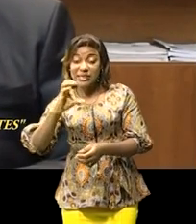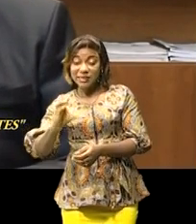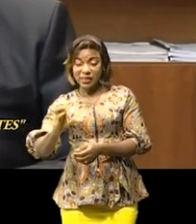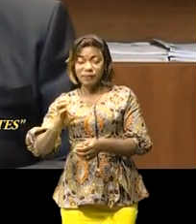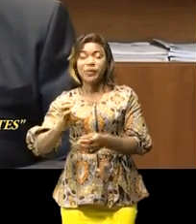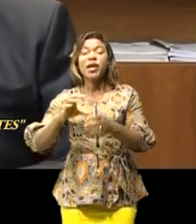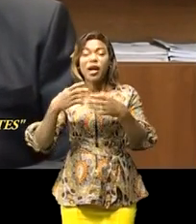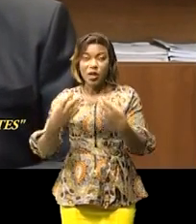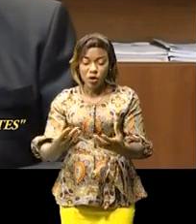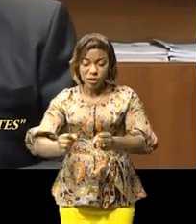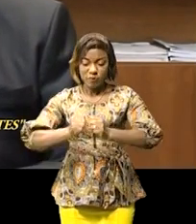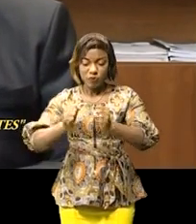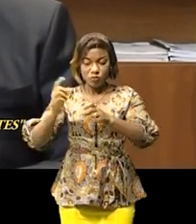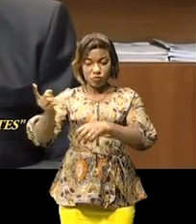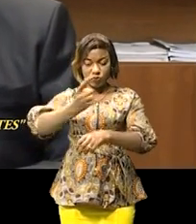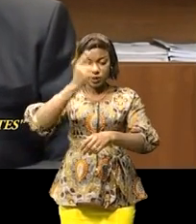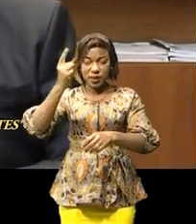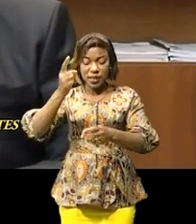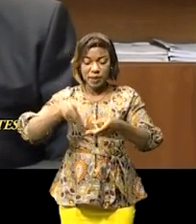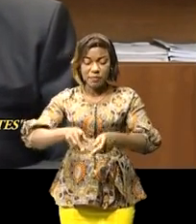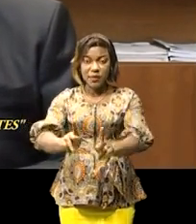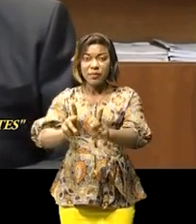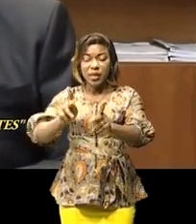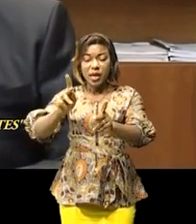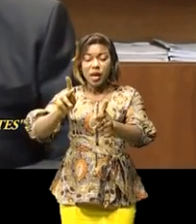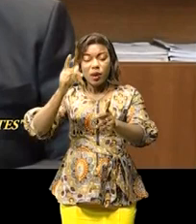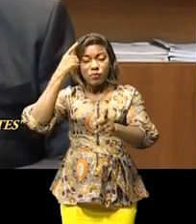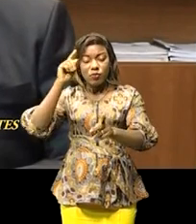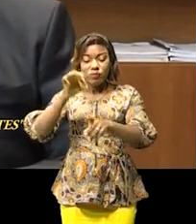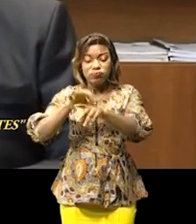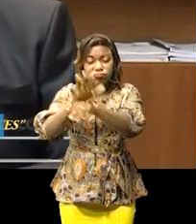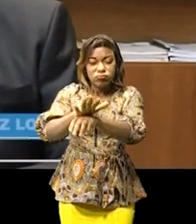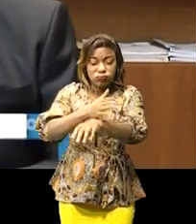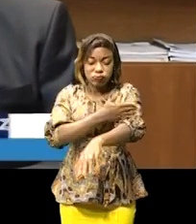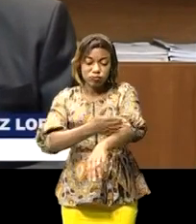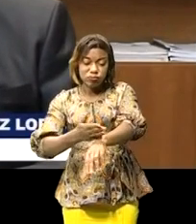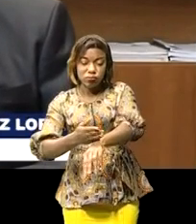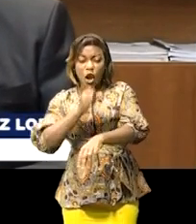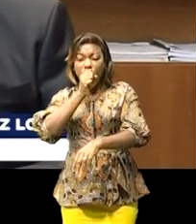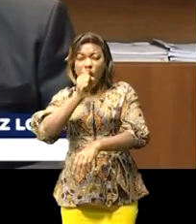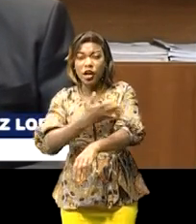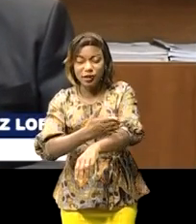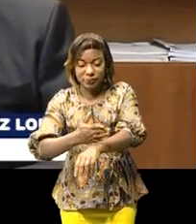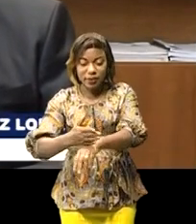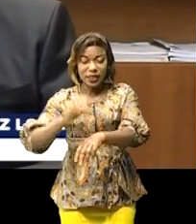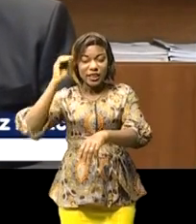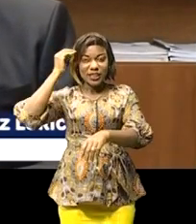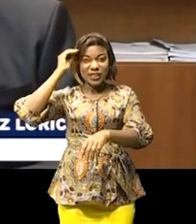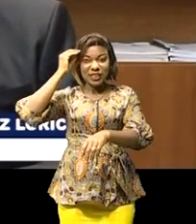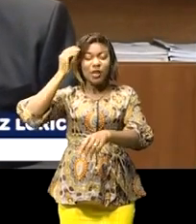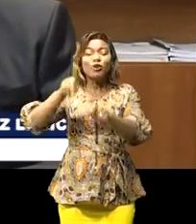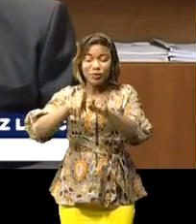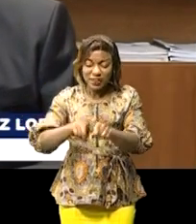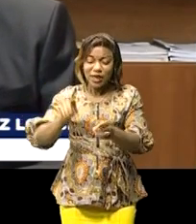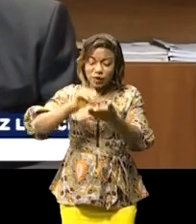a permis d'infléchir significativement le taux du paludisme, de la tuberculose et du VIH, tandis